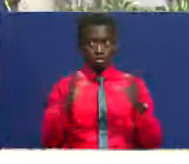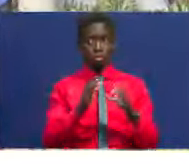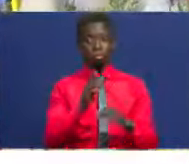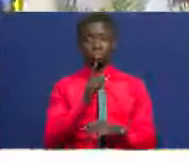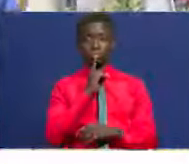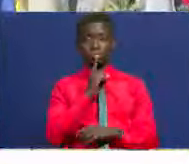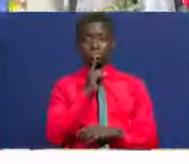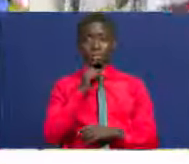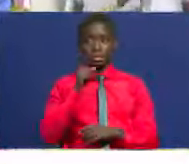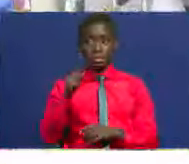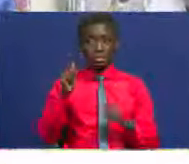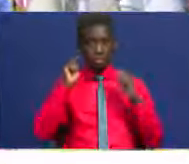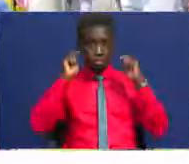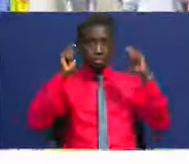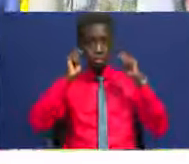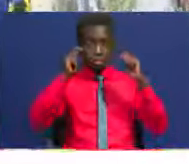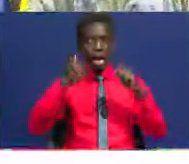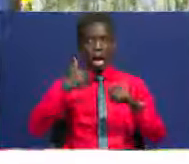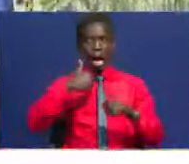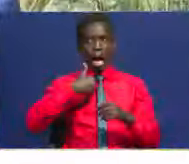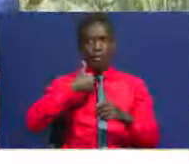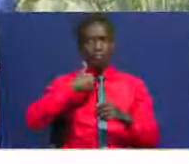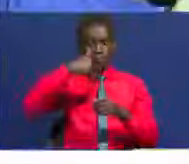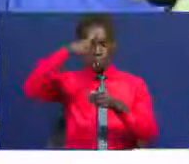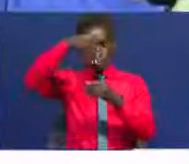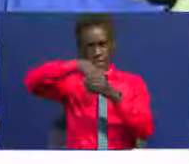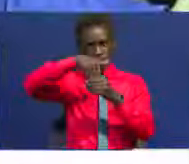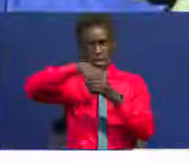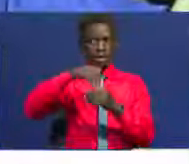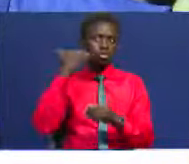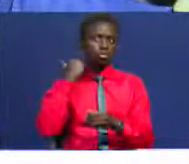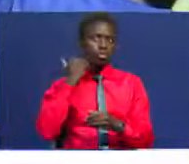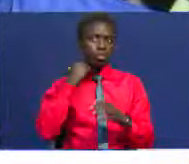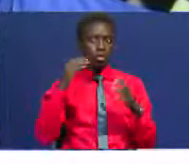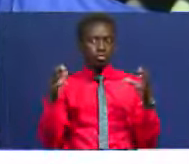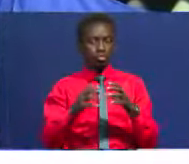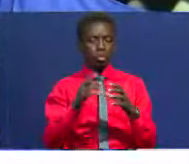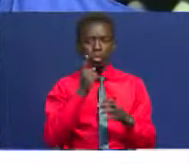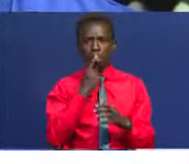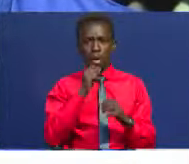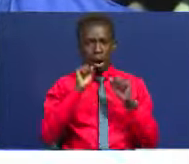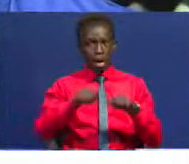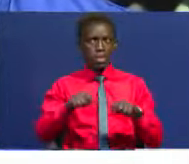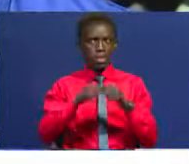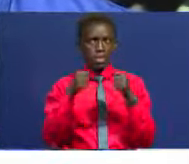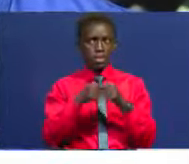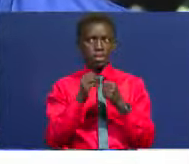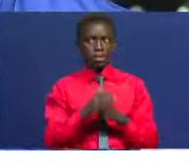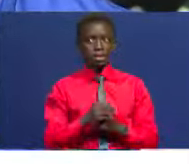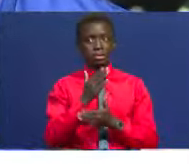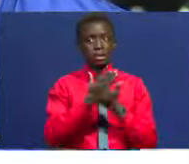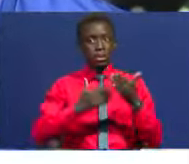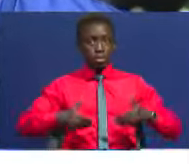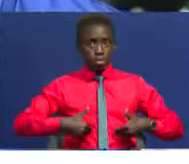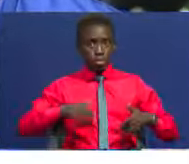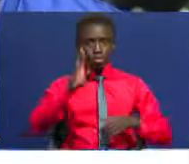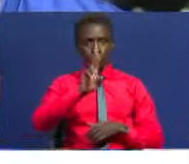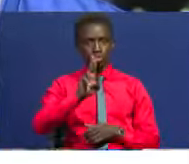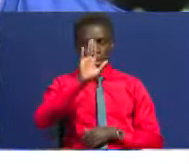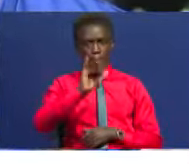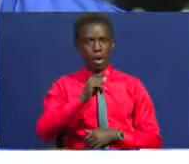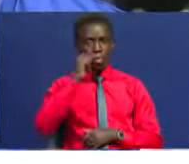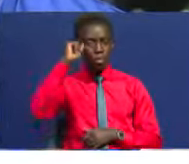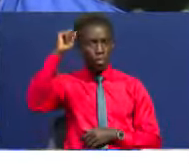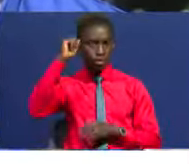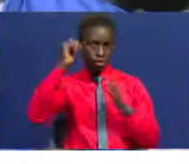been hijacked by goons who were out to cause mayhem. Kuna vijana inaaminika kuwa wanatumiwa na wanasiasa, wamekuwa wakiibia